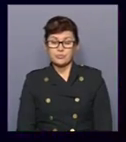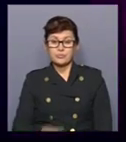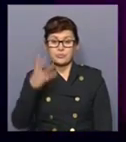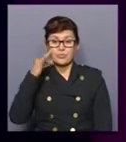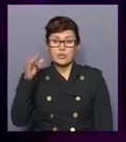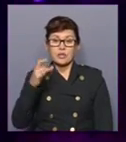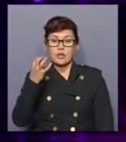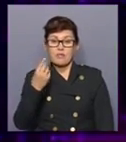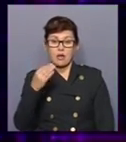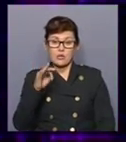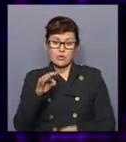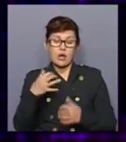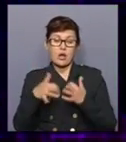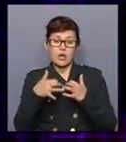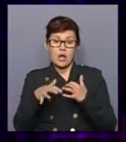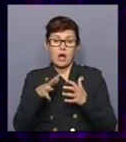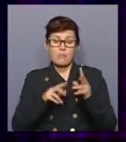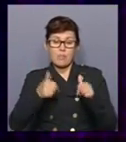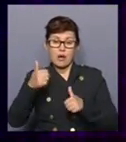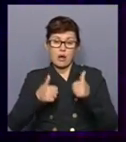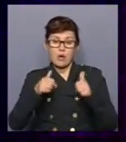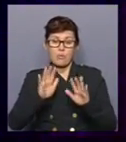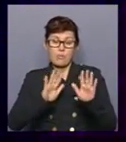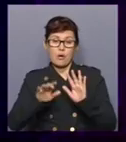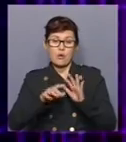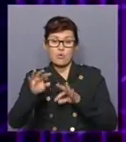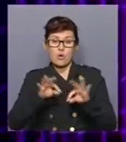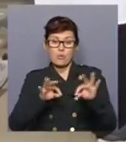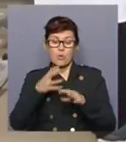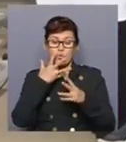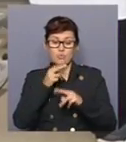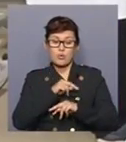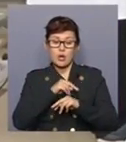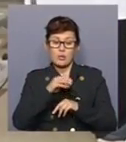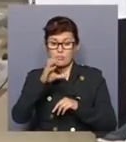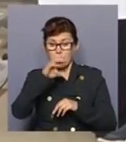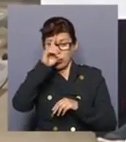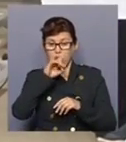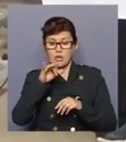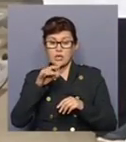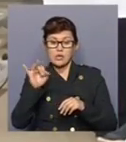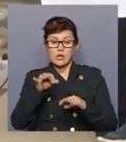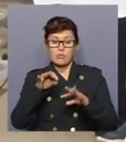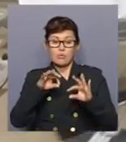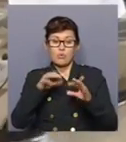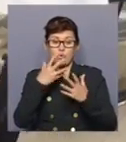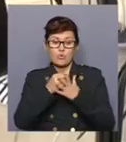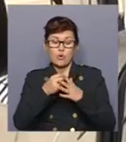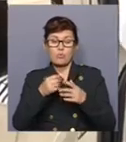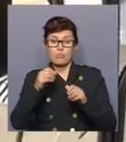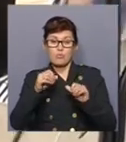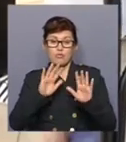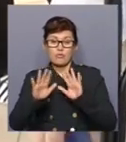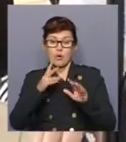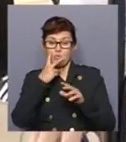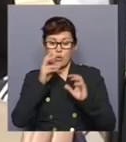Алматыда инноваторлар арасында байқау басталмақ. Жоба авторлары өз еңбектерін қыркүйек айында автономды кластерлік қорда таныстыралады.